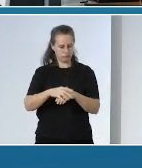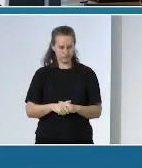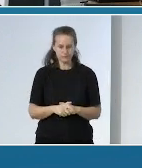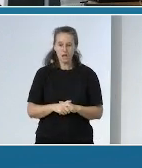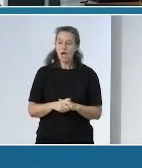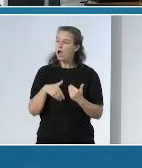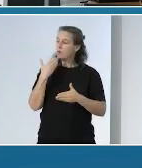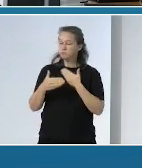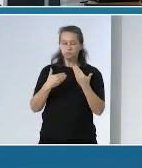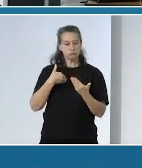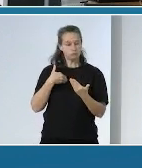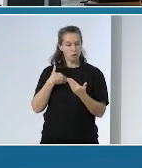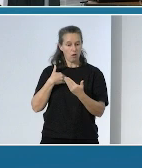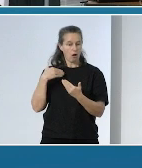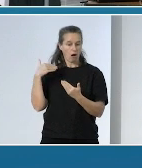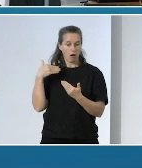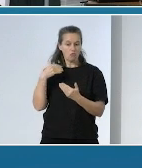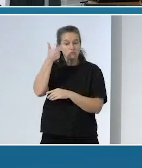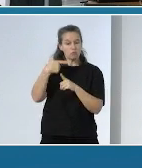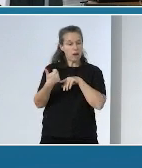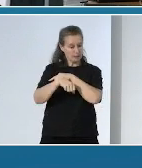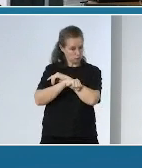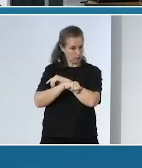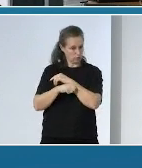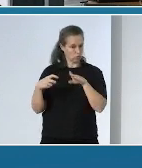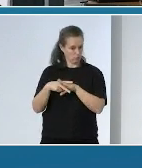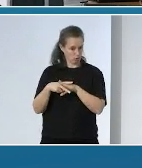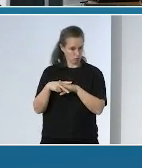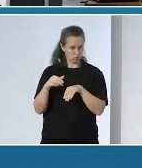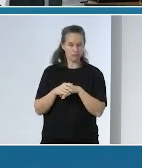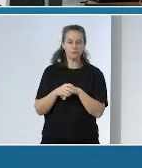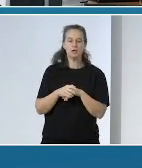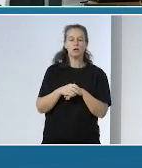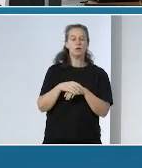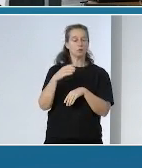Donc rapidement, moi je démarre 1 fois par semaine, après la